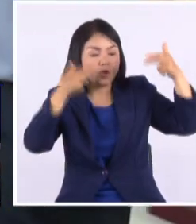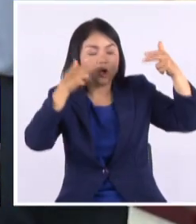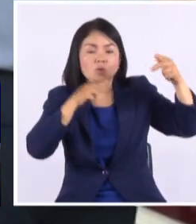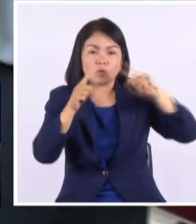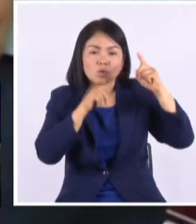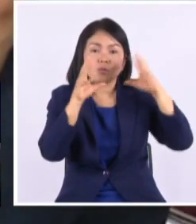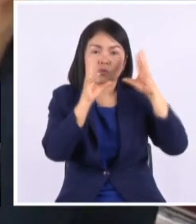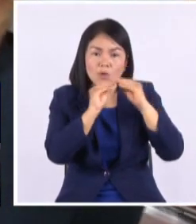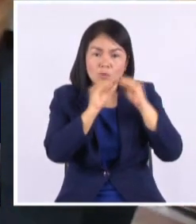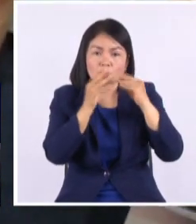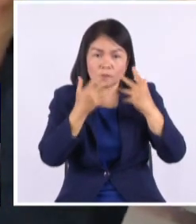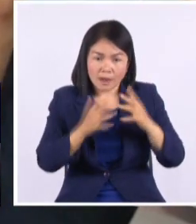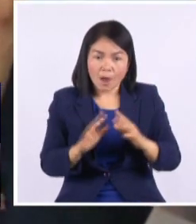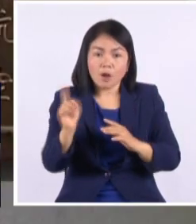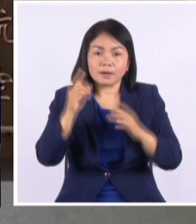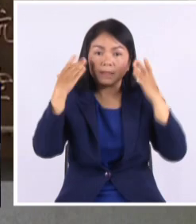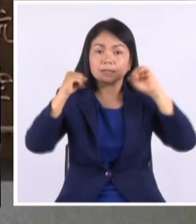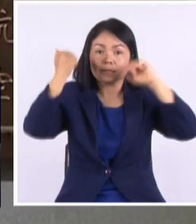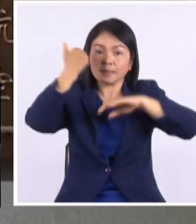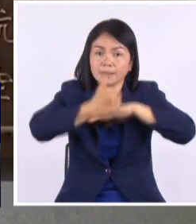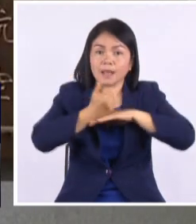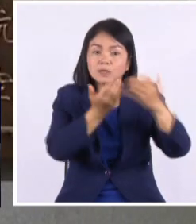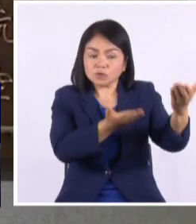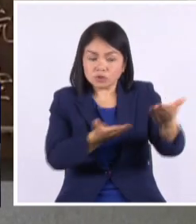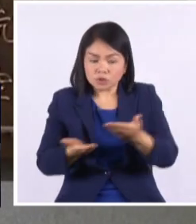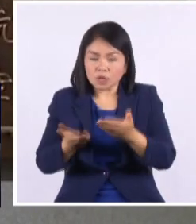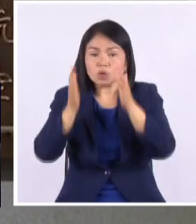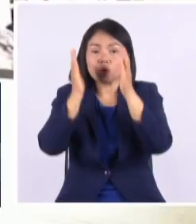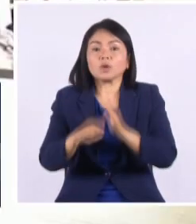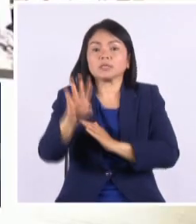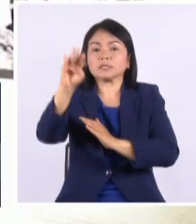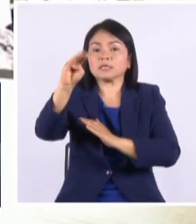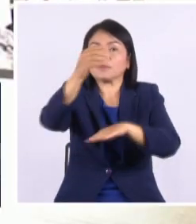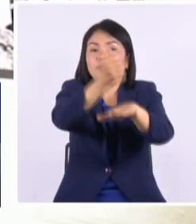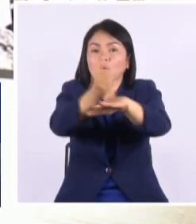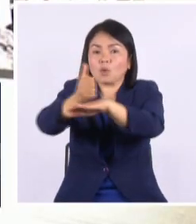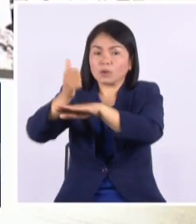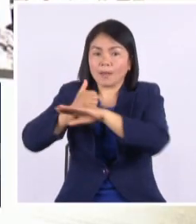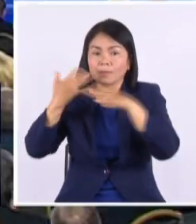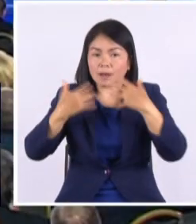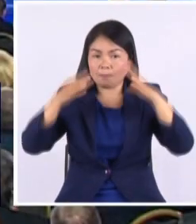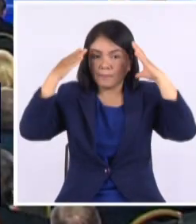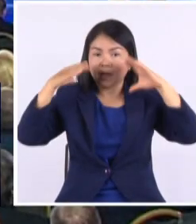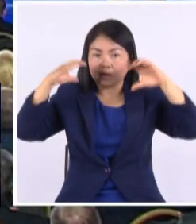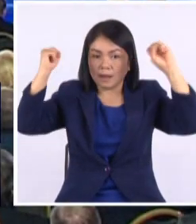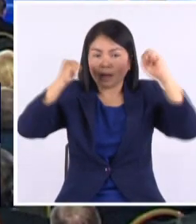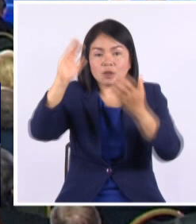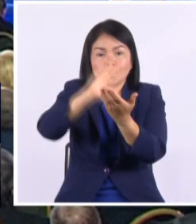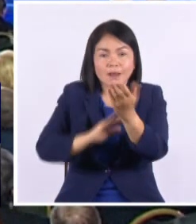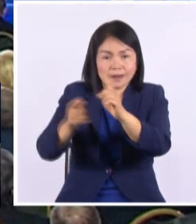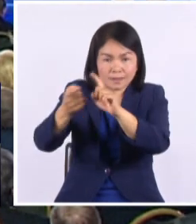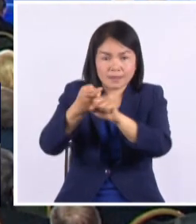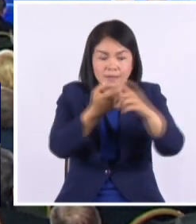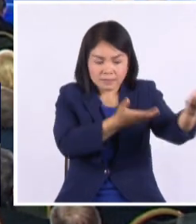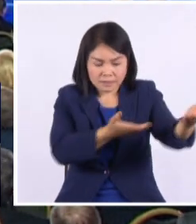นอกจากนี้นะครับในช่วงเด่นอย่างได้เชิญผู้นำโลกอีก 40คนรวมทั้งประธานธิบดี Wayปูตินของรัสเซียนะครับ